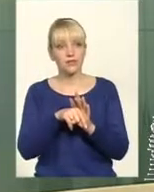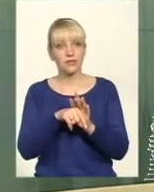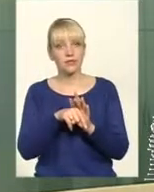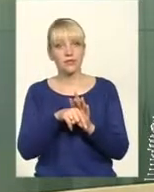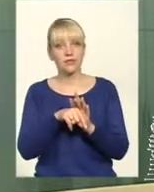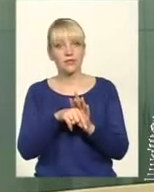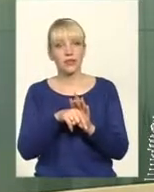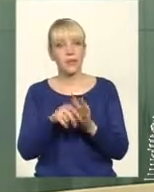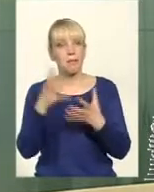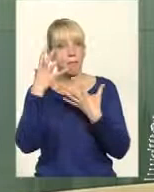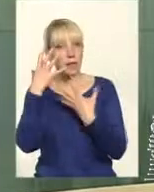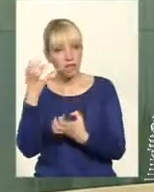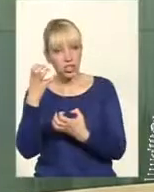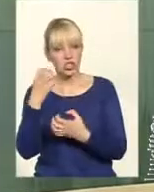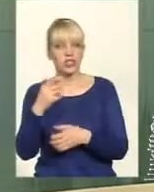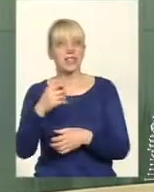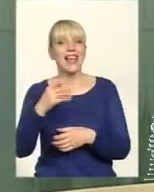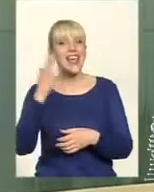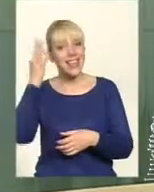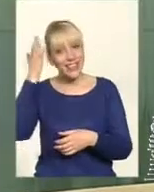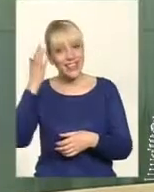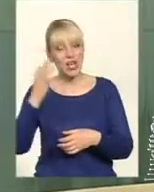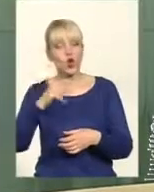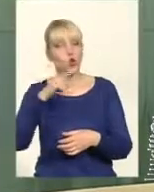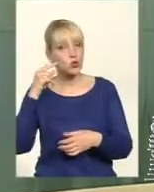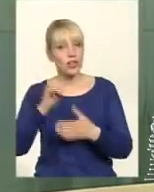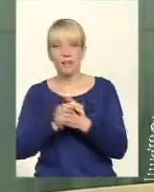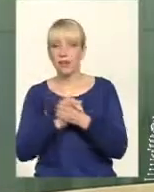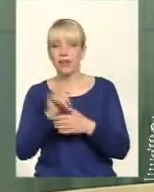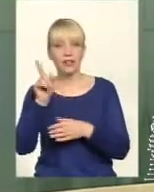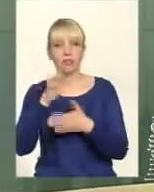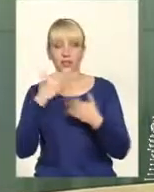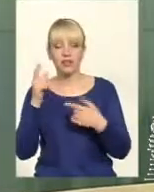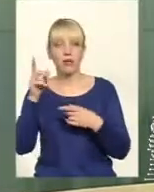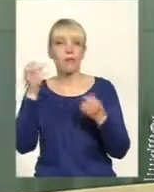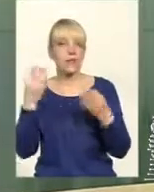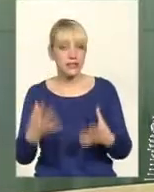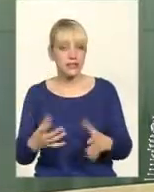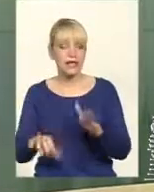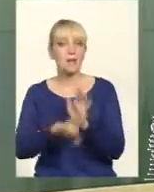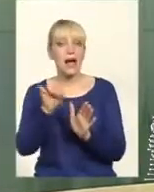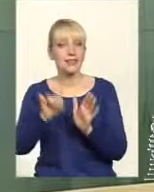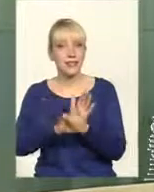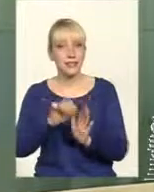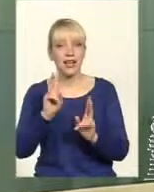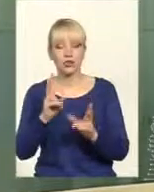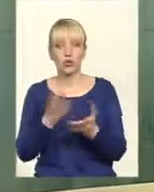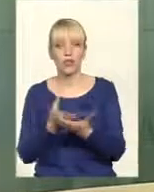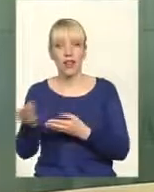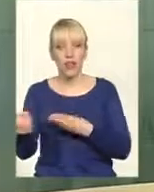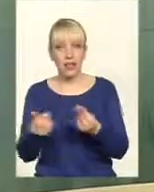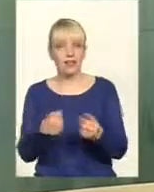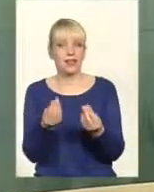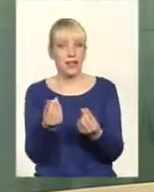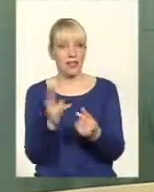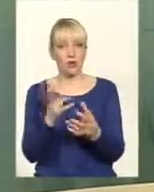приверженцев идеи русского мира на той территории нет. Там есть просто банальные бандиты, которым платят деньги,